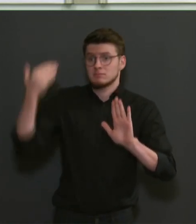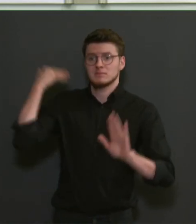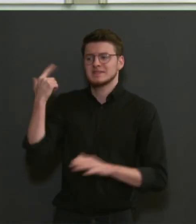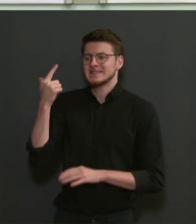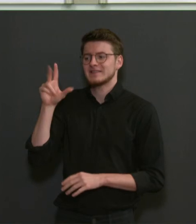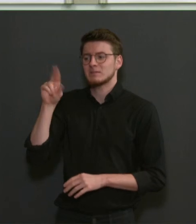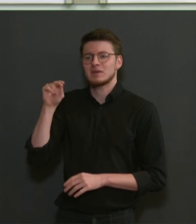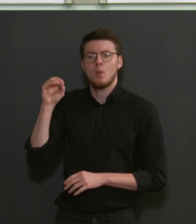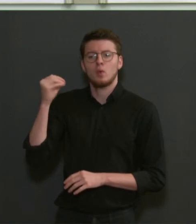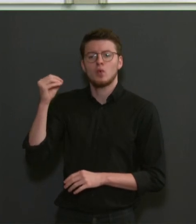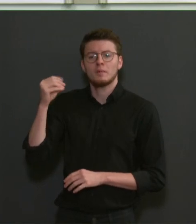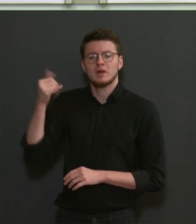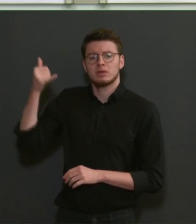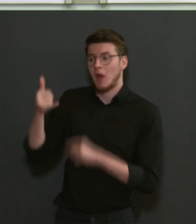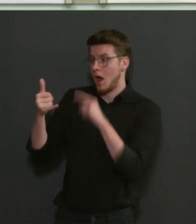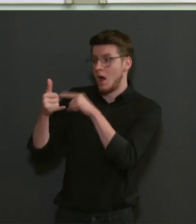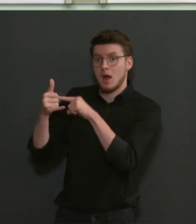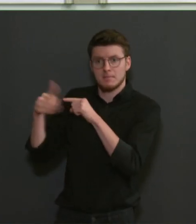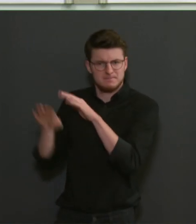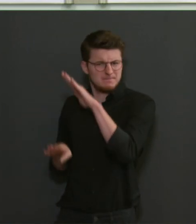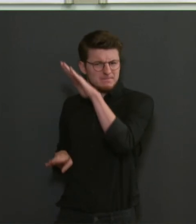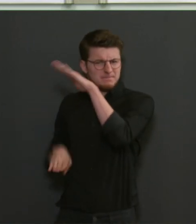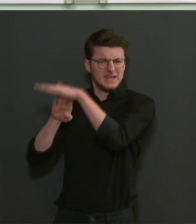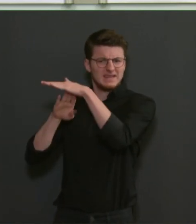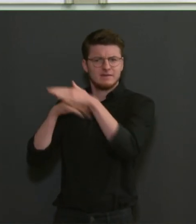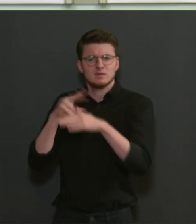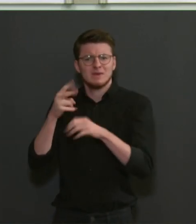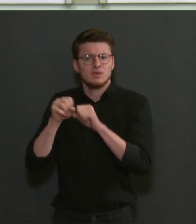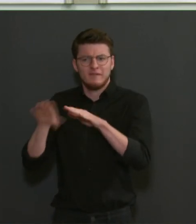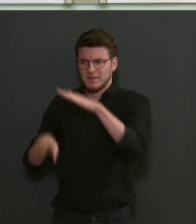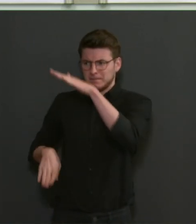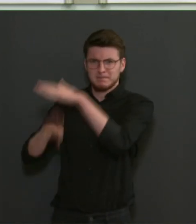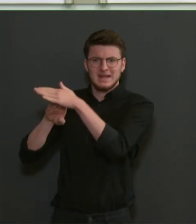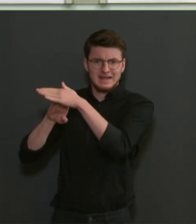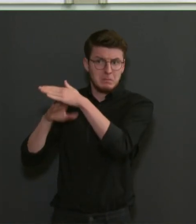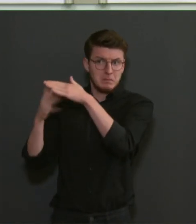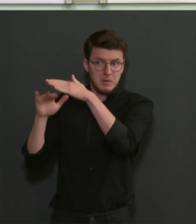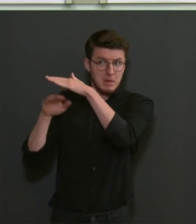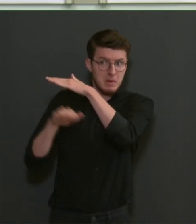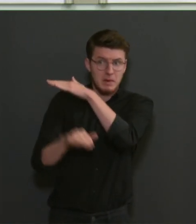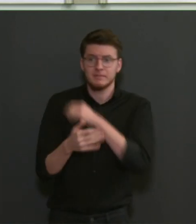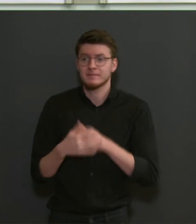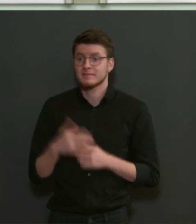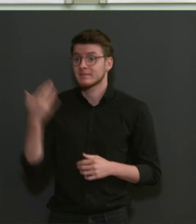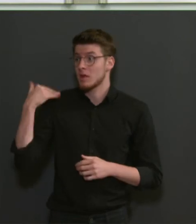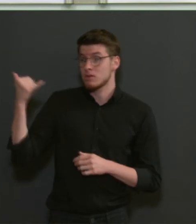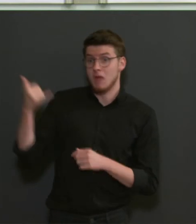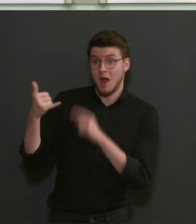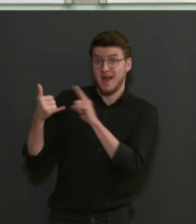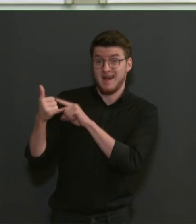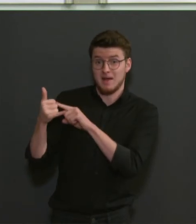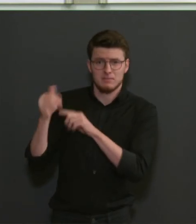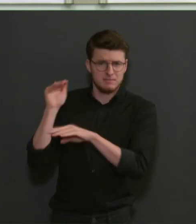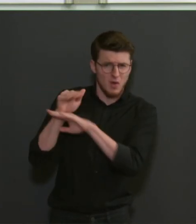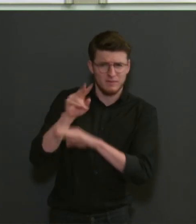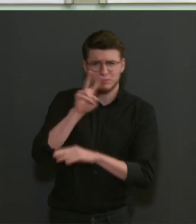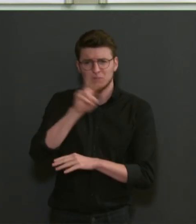worden, met bijna of iets meer dan 22.000 besmettingen op 1 dag.